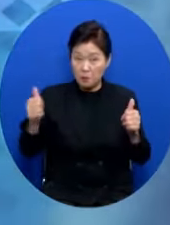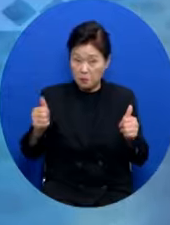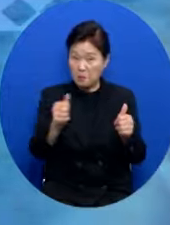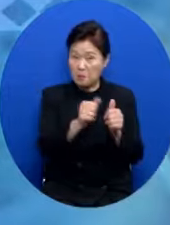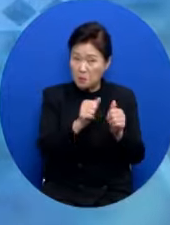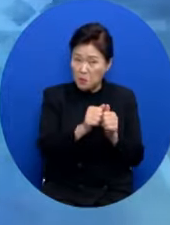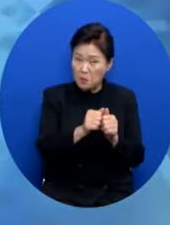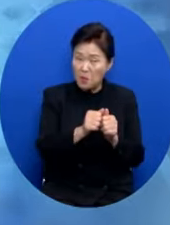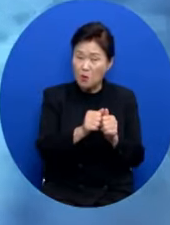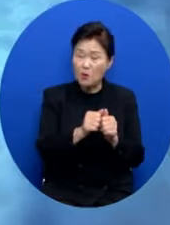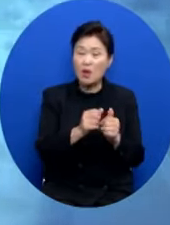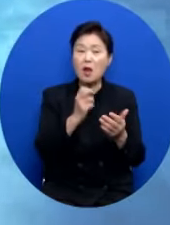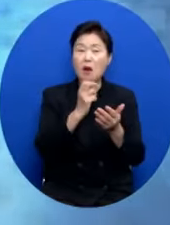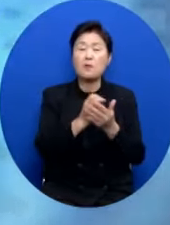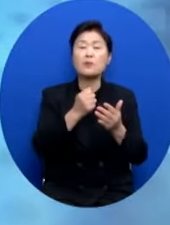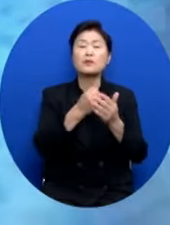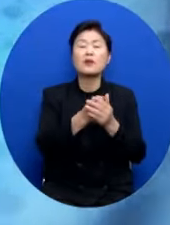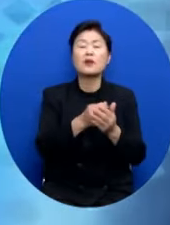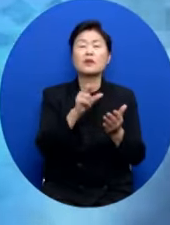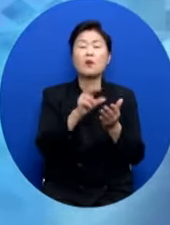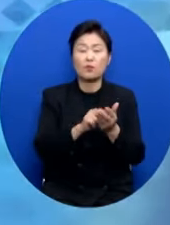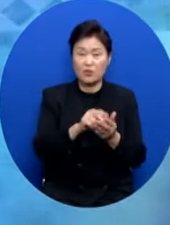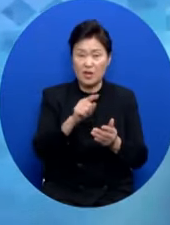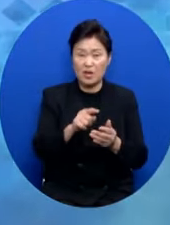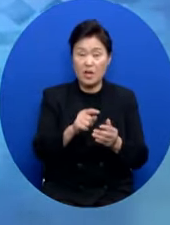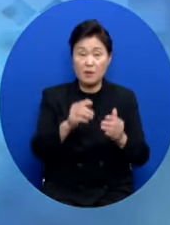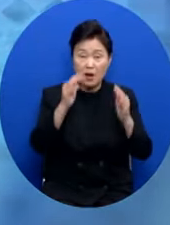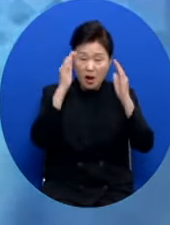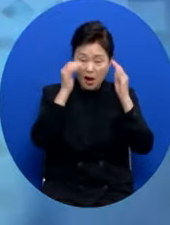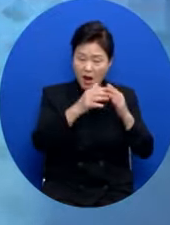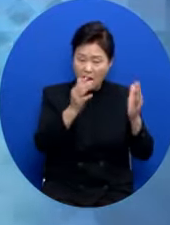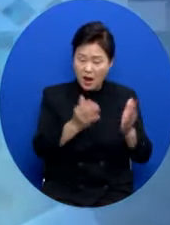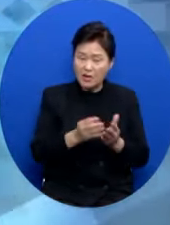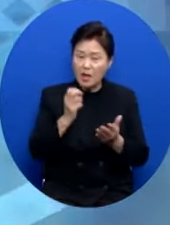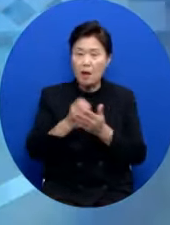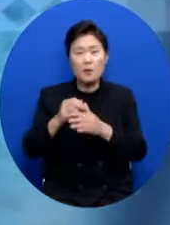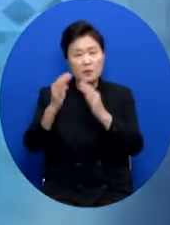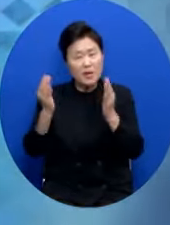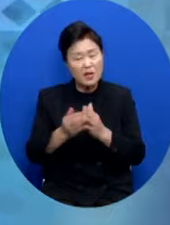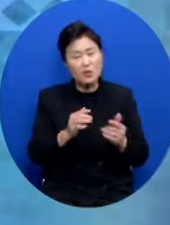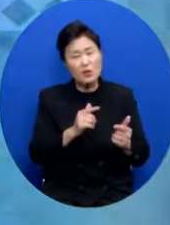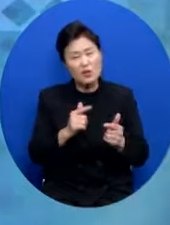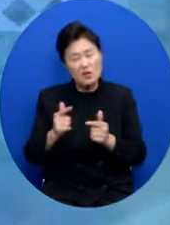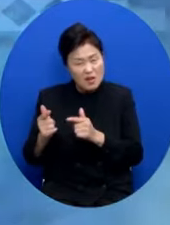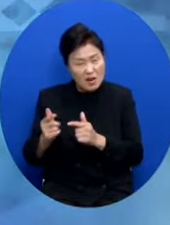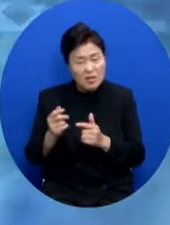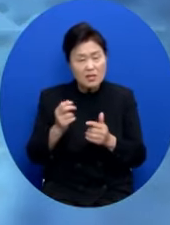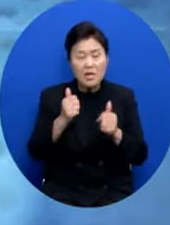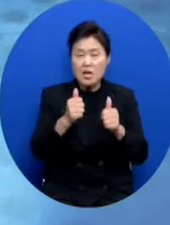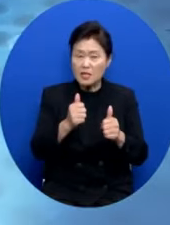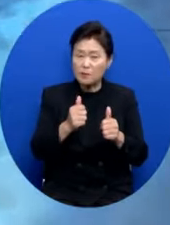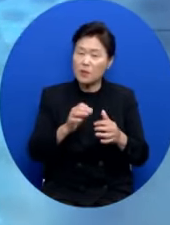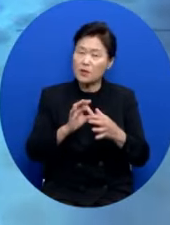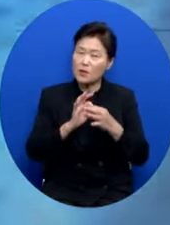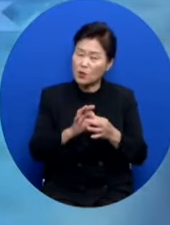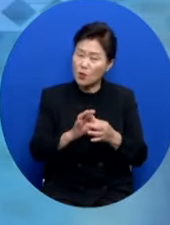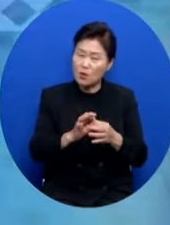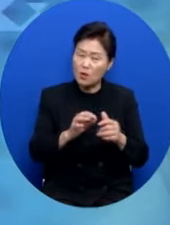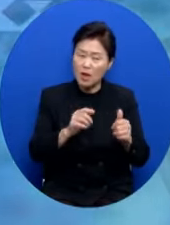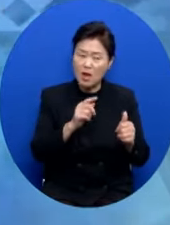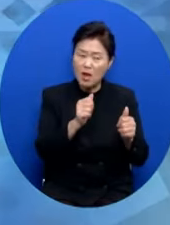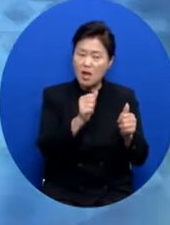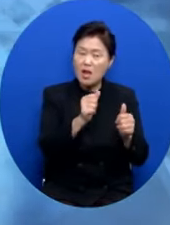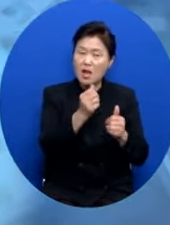일반 선진 학계와 법적을 받아서 법를 통해서 동성원 합법화